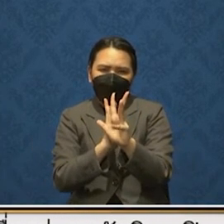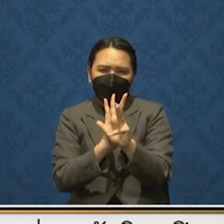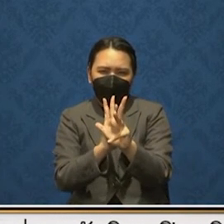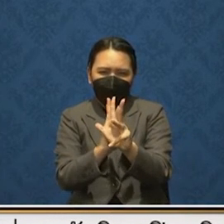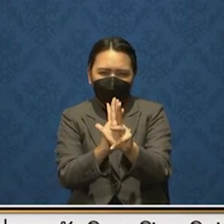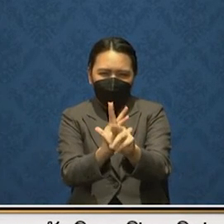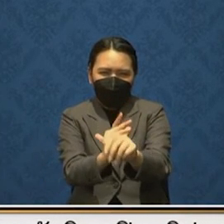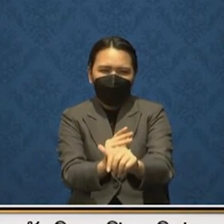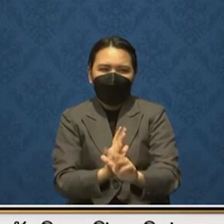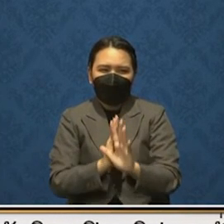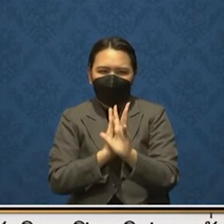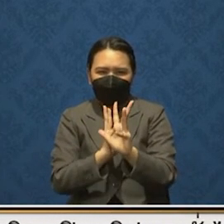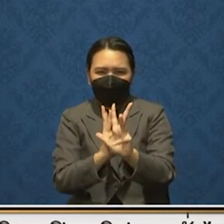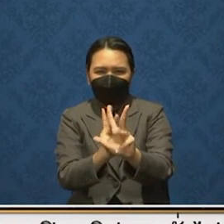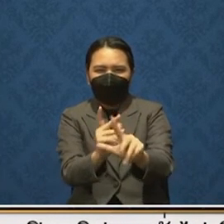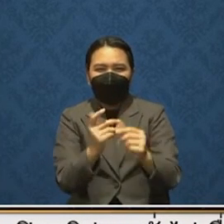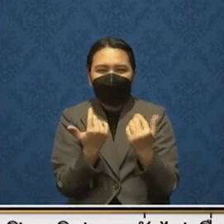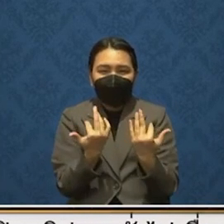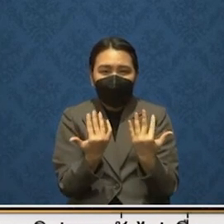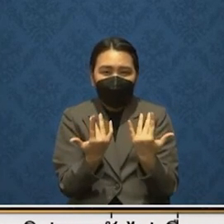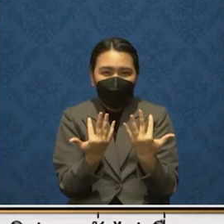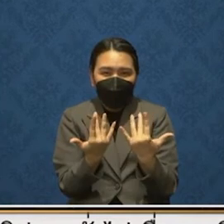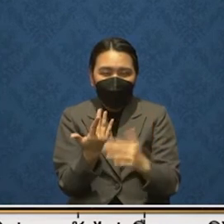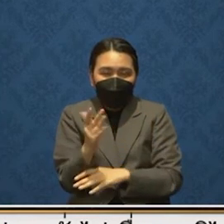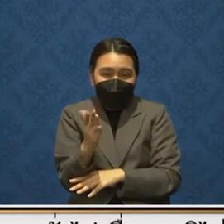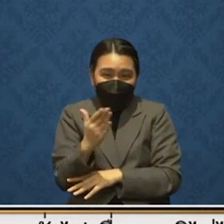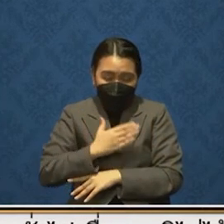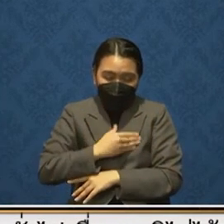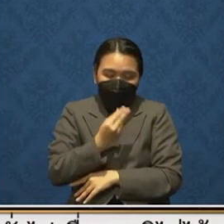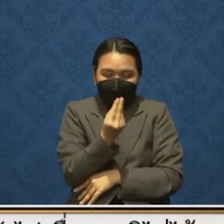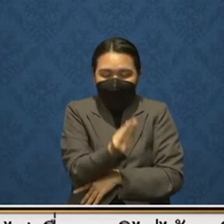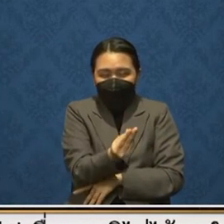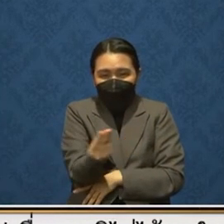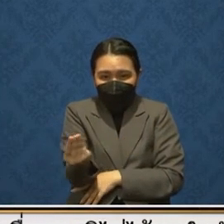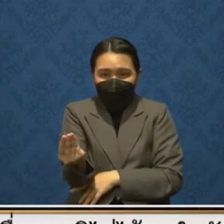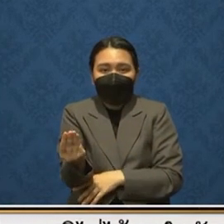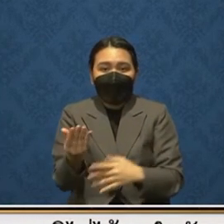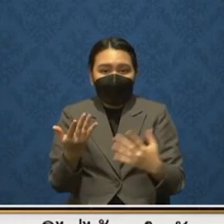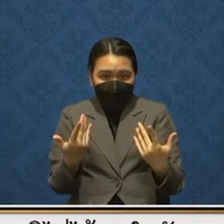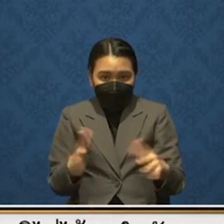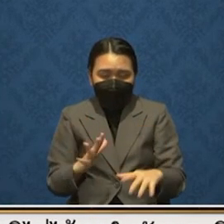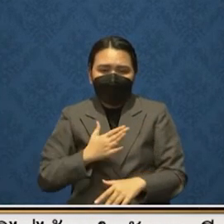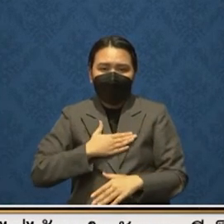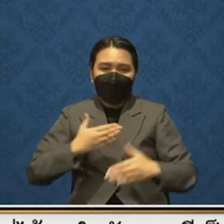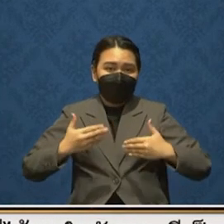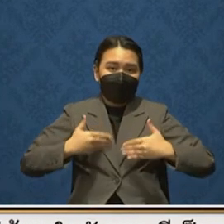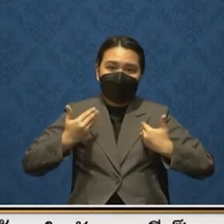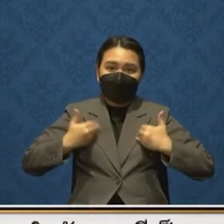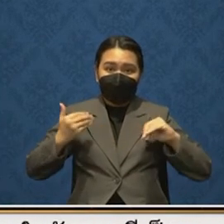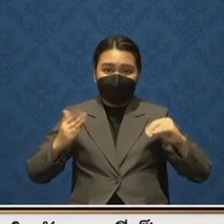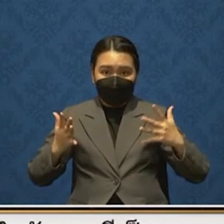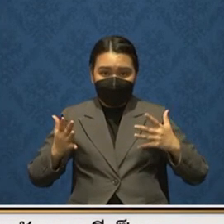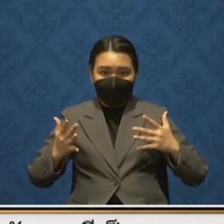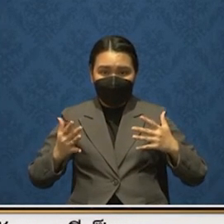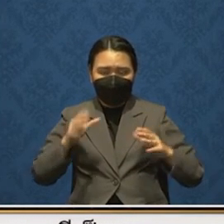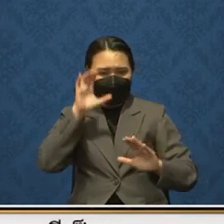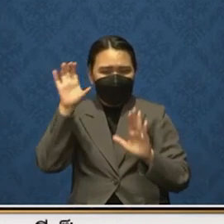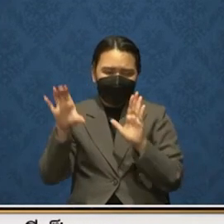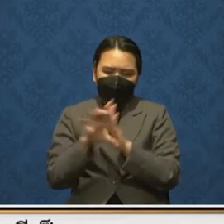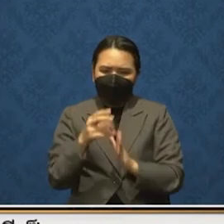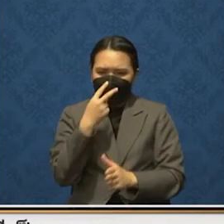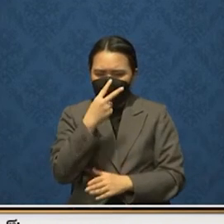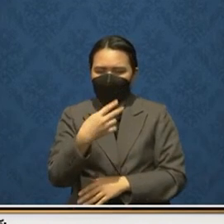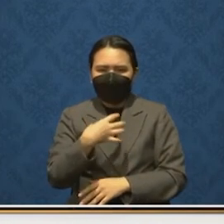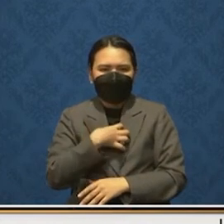ครับเพื่อร่อรับปราที่เราไปแจกนะครับผมไมไดใจนะครัที่เห็นภาพชนี้นะครผมไมอยากเห็น